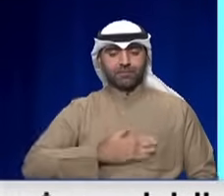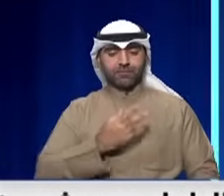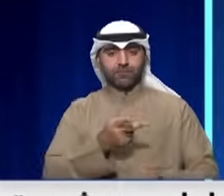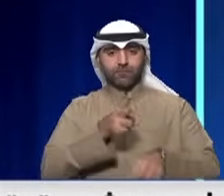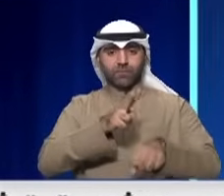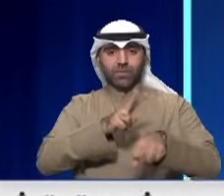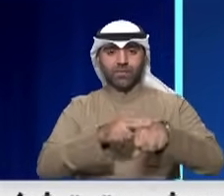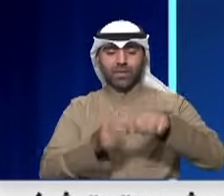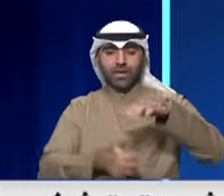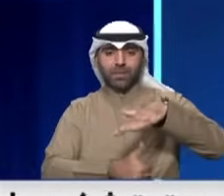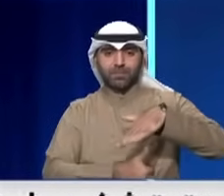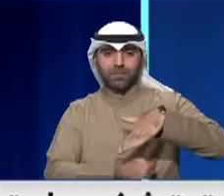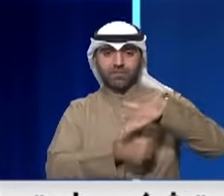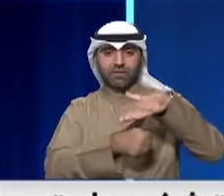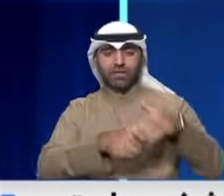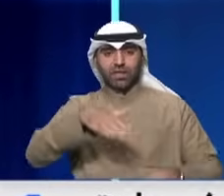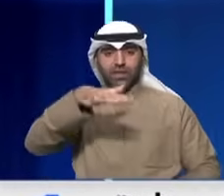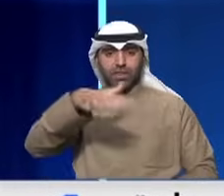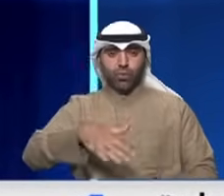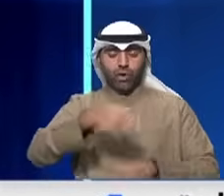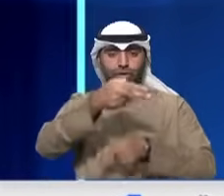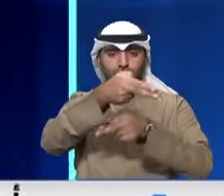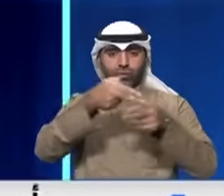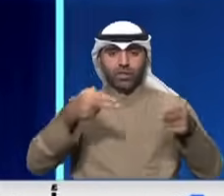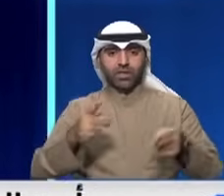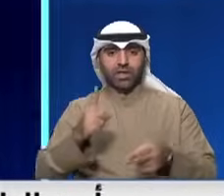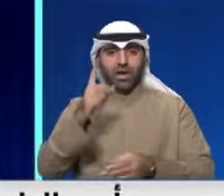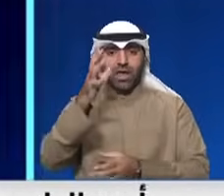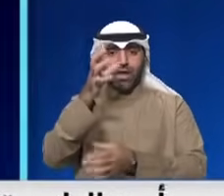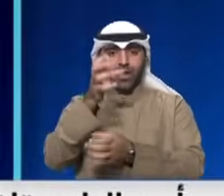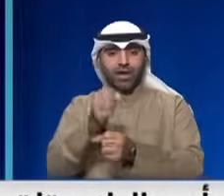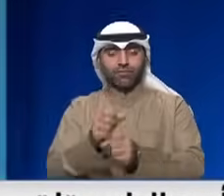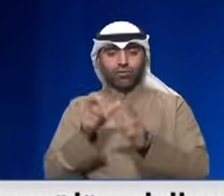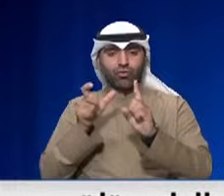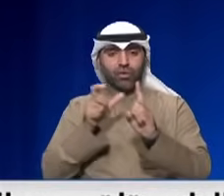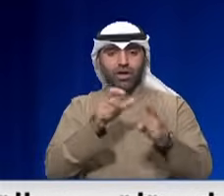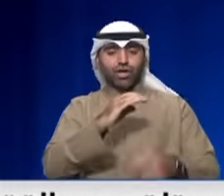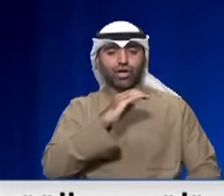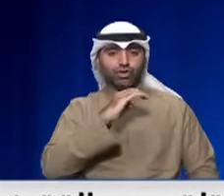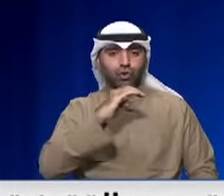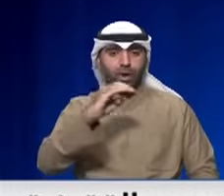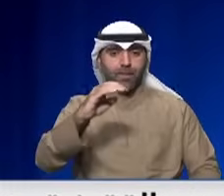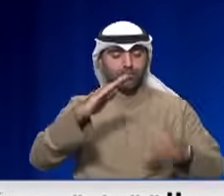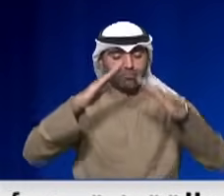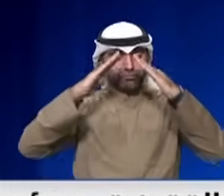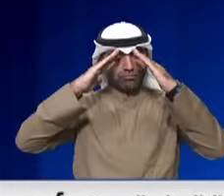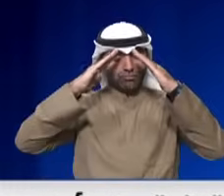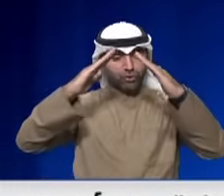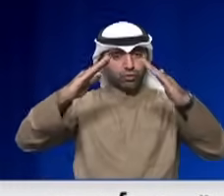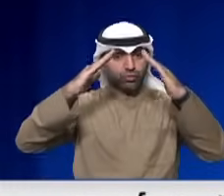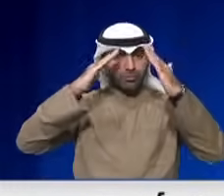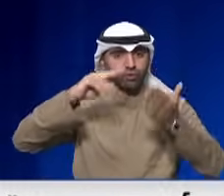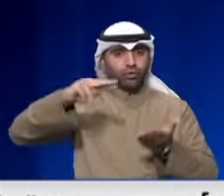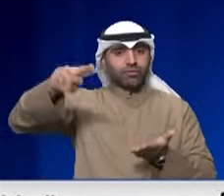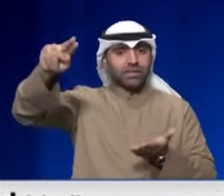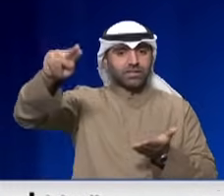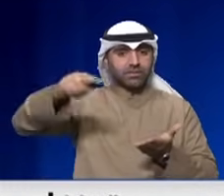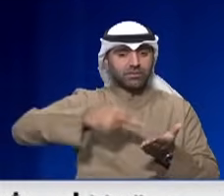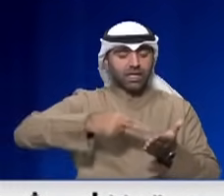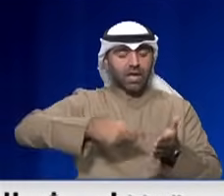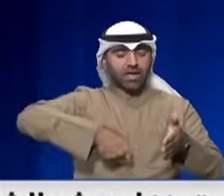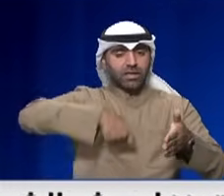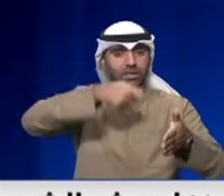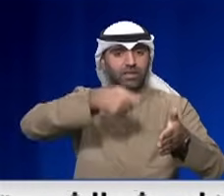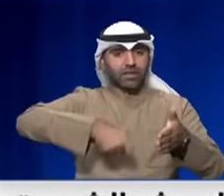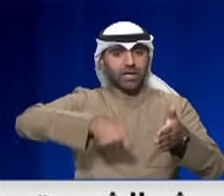السمو امير البلاد الشيخ مشعل الاحمد الجابر الصباح حفظه الله ورعاه ببرق جوابيه لسموه ضمنها بالغ